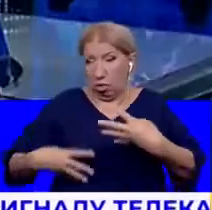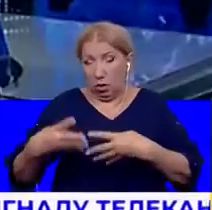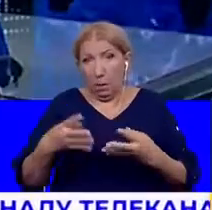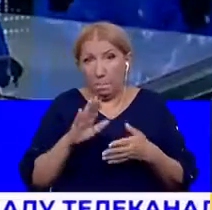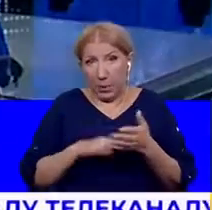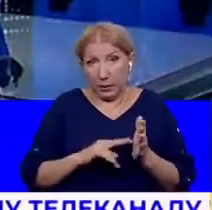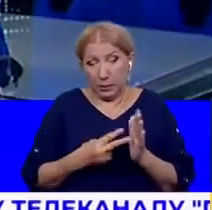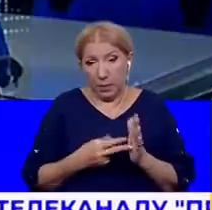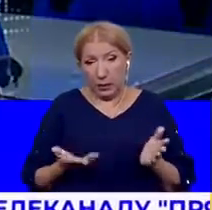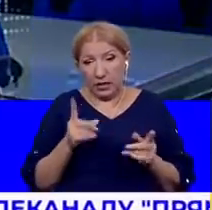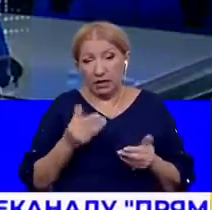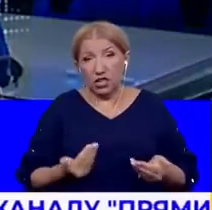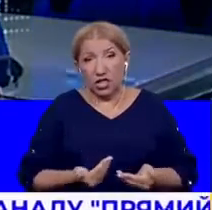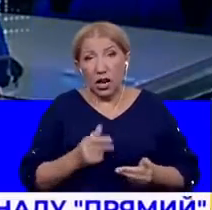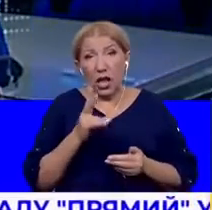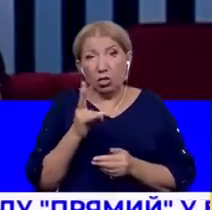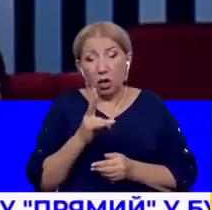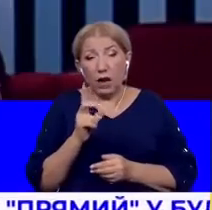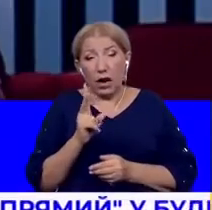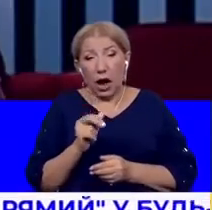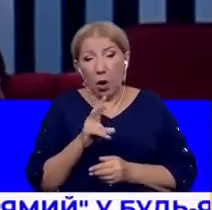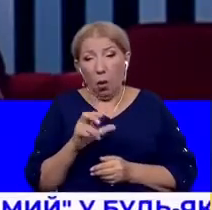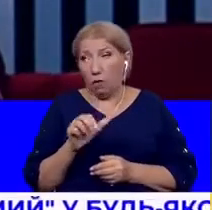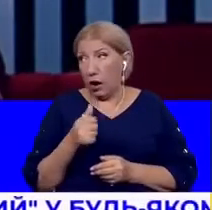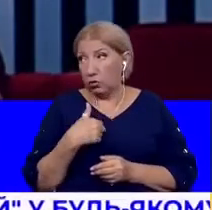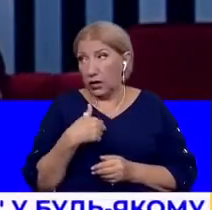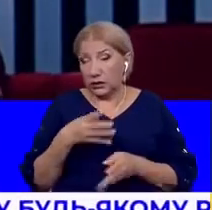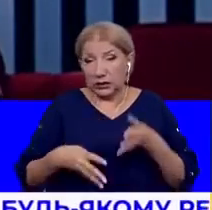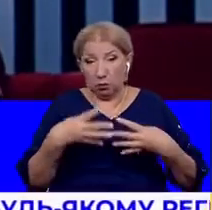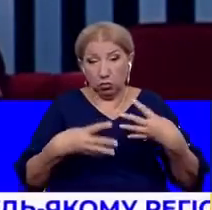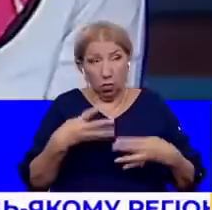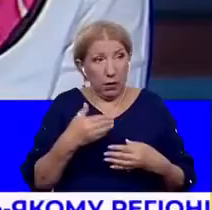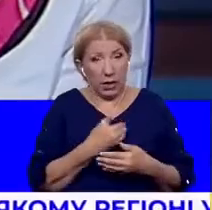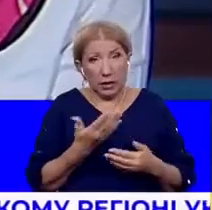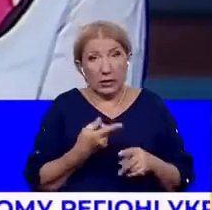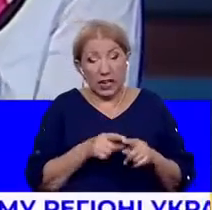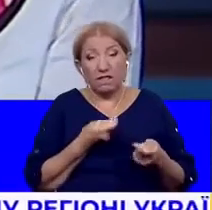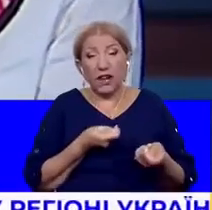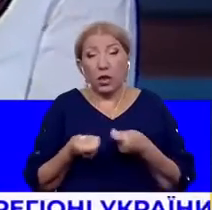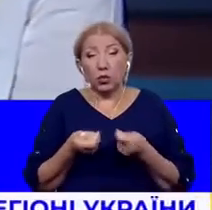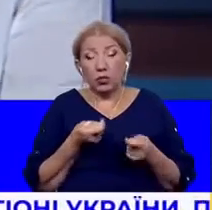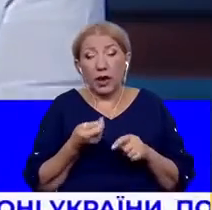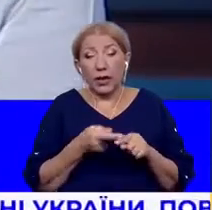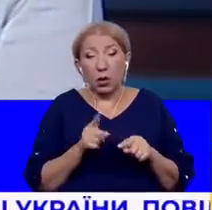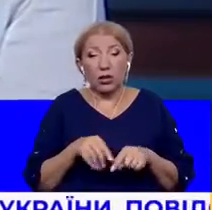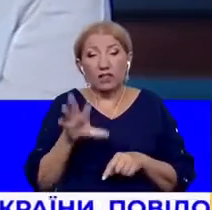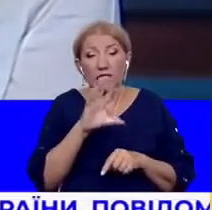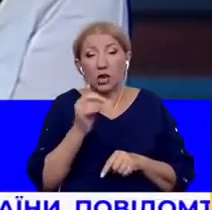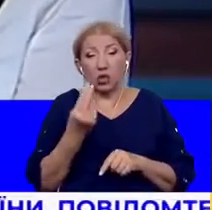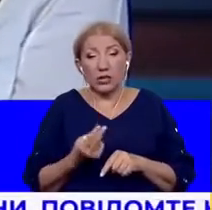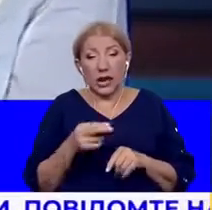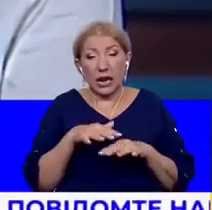забудова. Навіть жителі Нової Каховки теж, що у нас хаотична забудова. Тобто це принцип врядування, коли вся